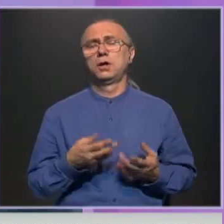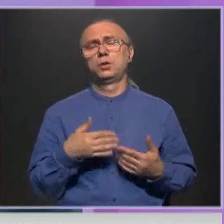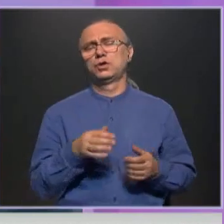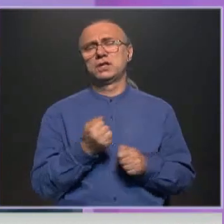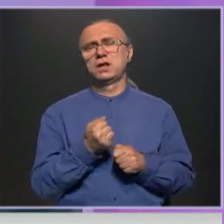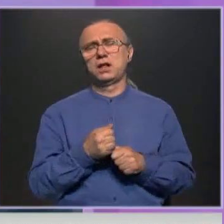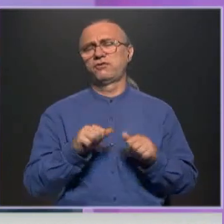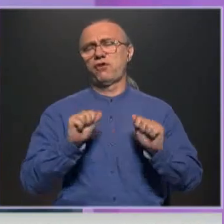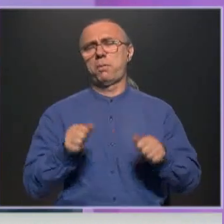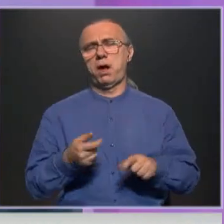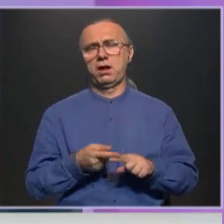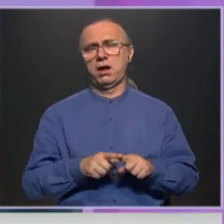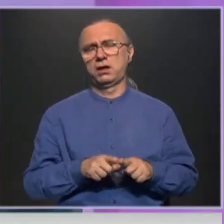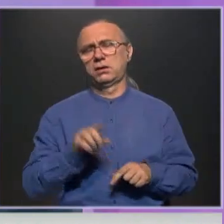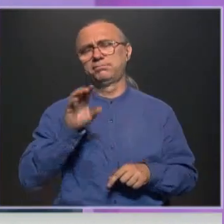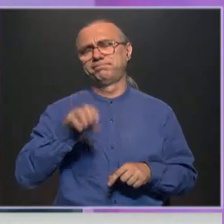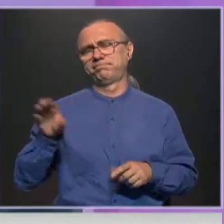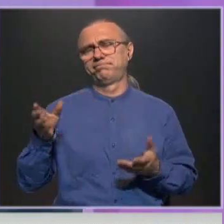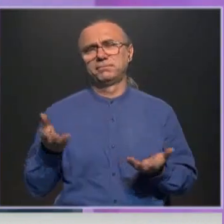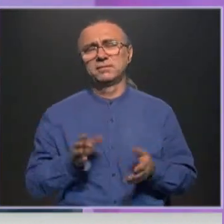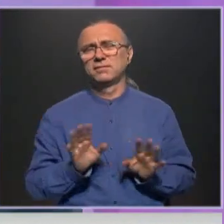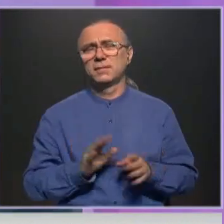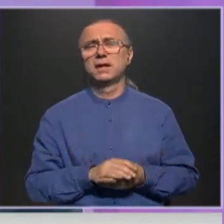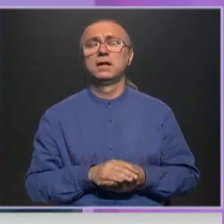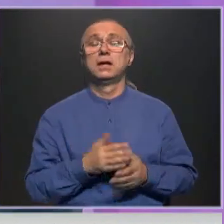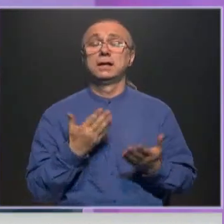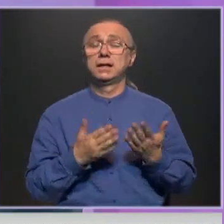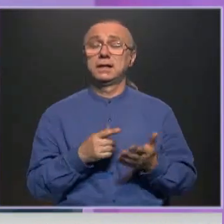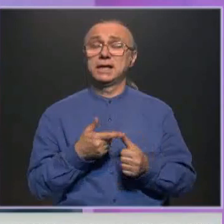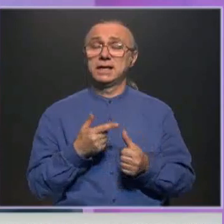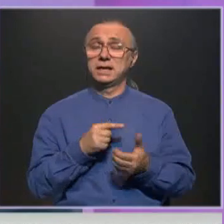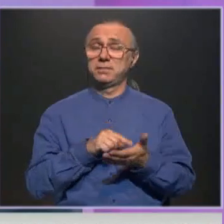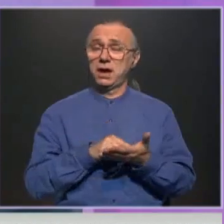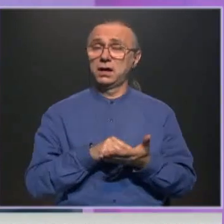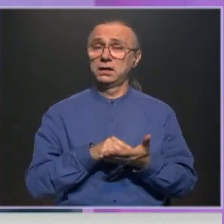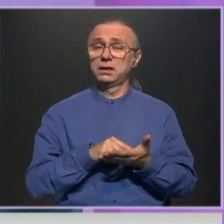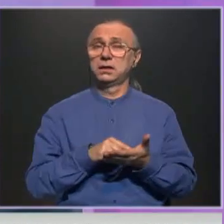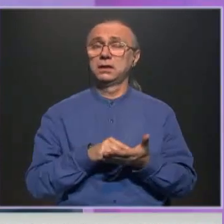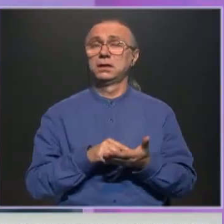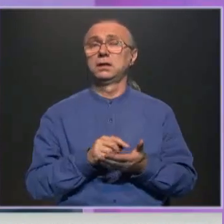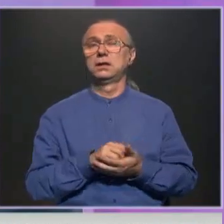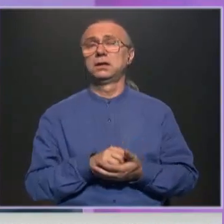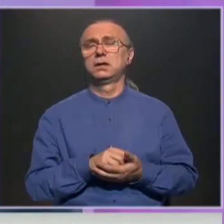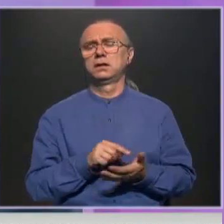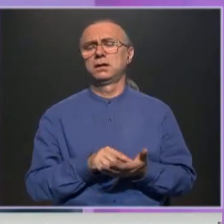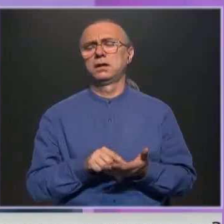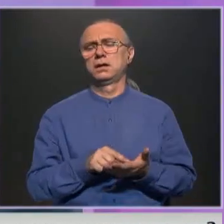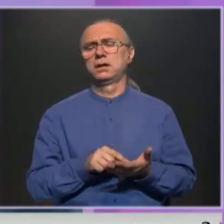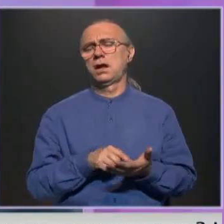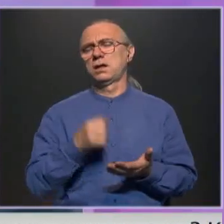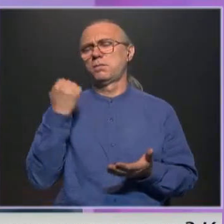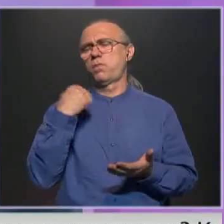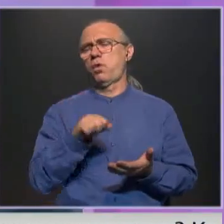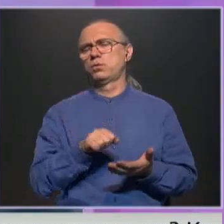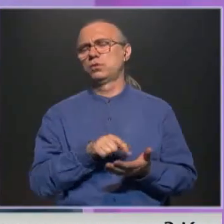вообще. Да. Да нет, лучше помолиться. Если имя у тебя есть, и ты его специально будешь из разума выкидывать, ой, этот дедушка, я его не помню,